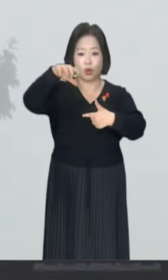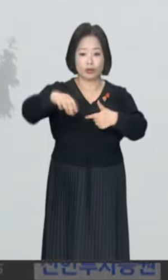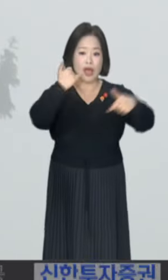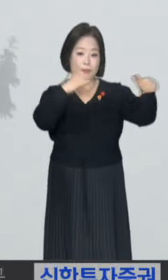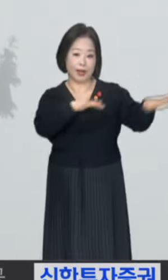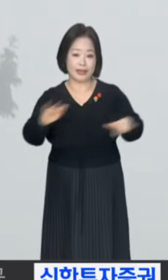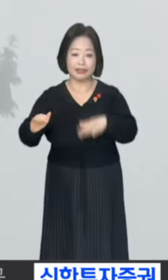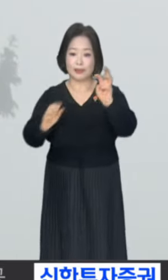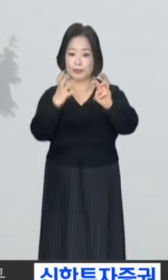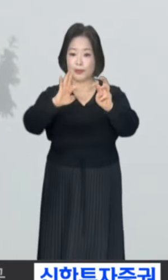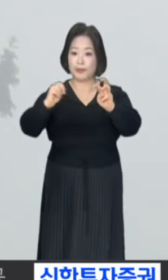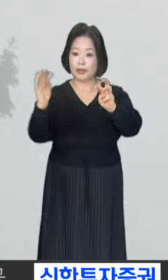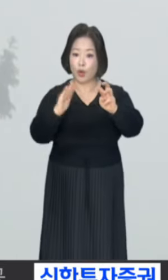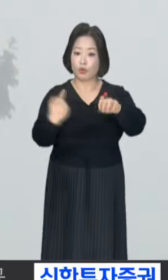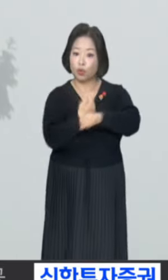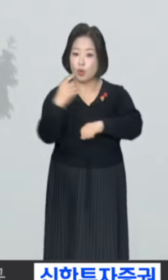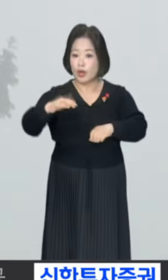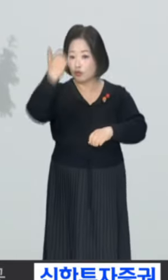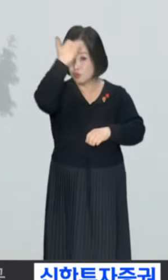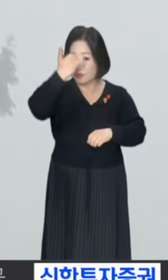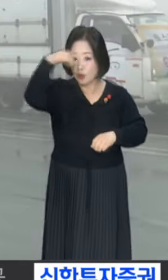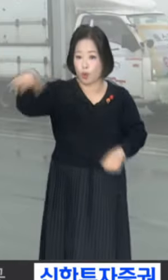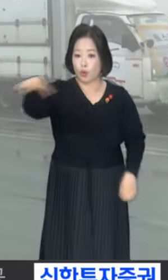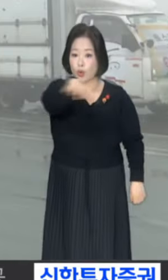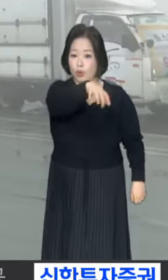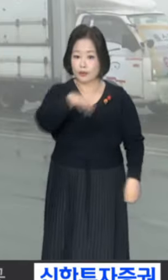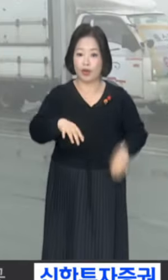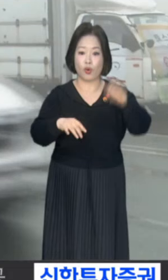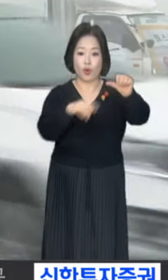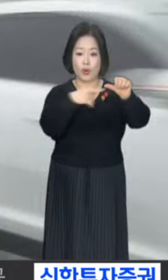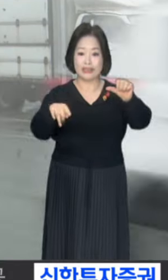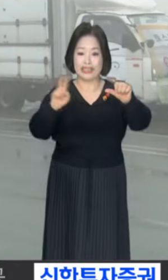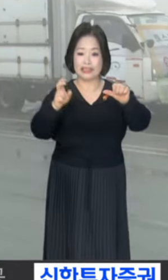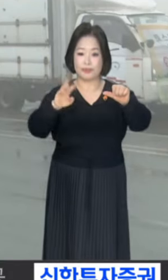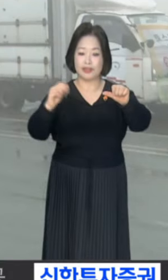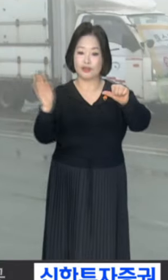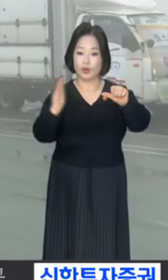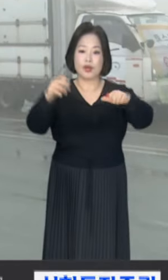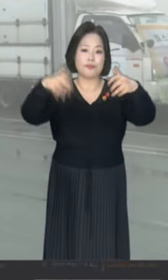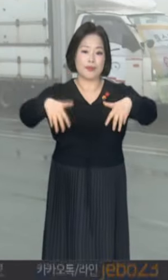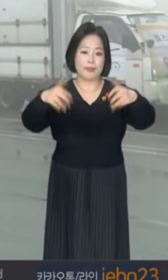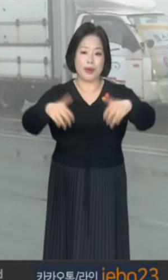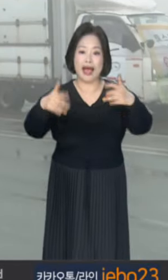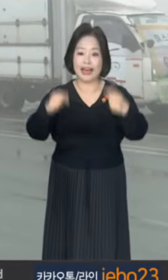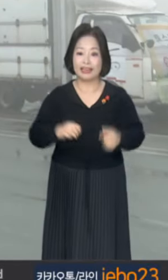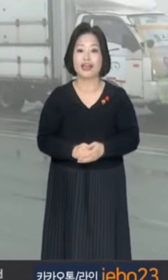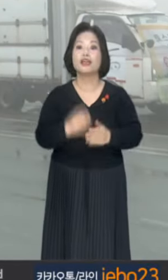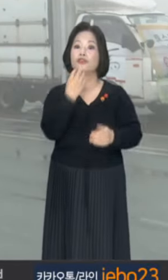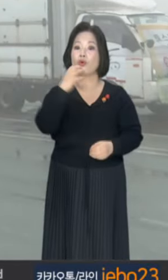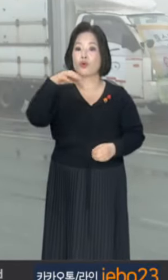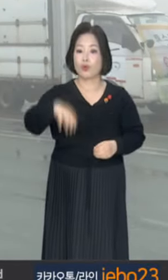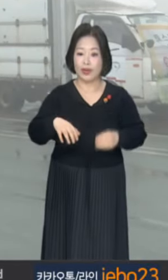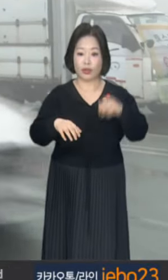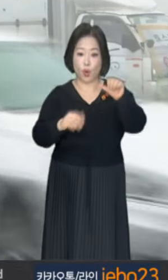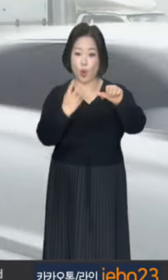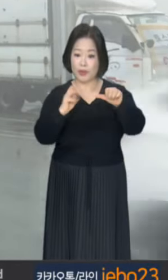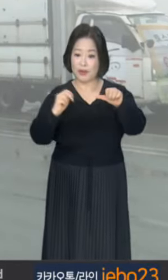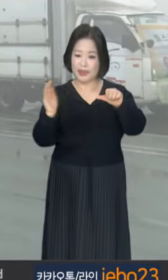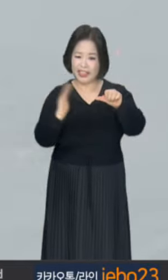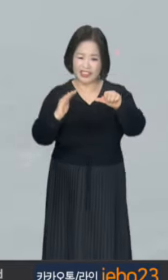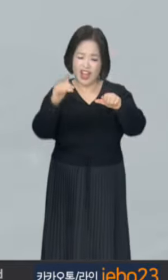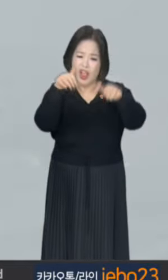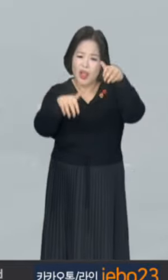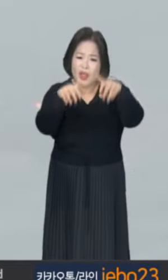최대 30mm, 그 밖에 충청 이남 많은 곳에 5에서 20mm의 정도 비가 예상됩니다. 서울은 5mm 안팎 밖으로 비의